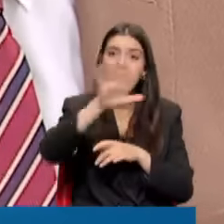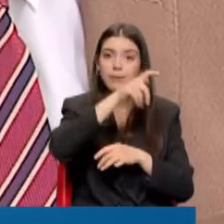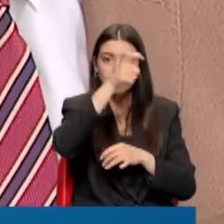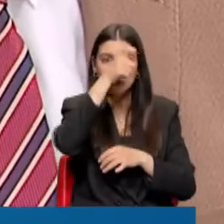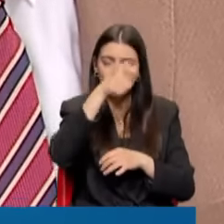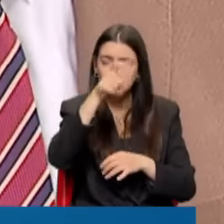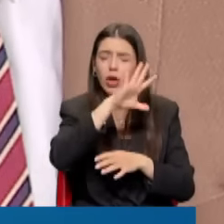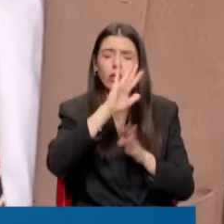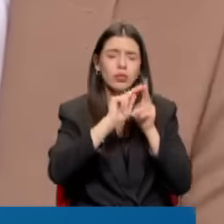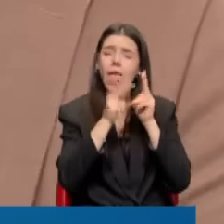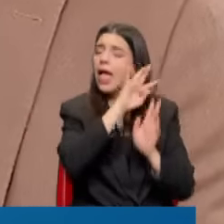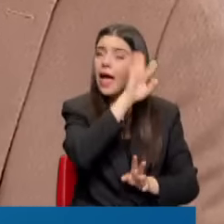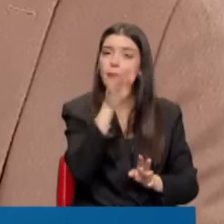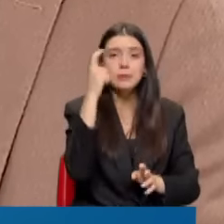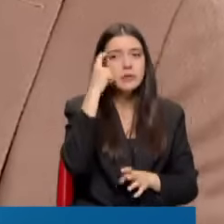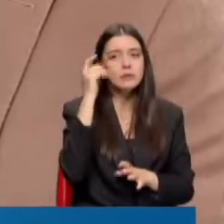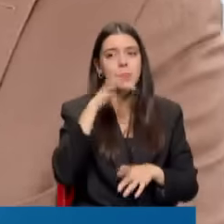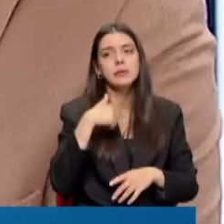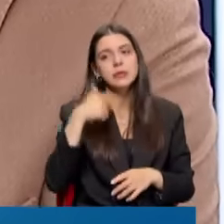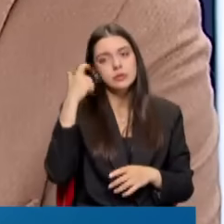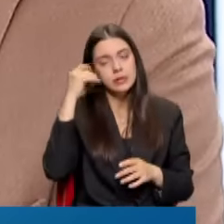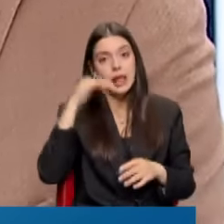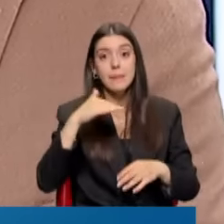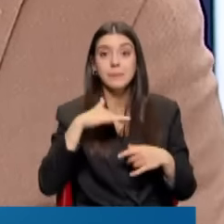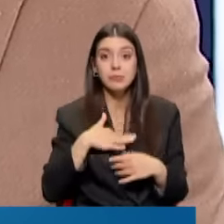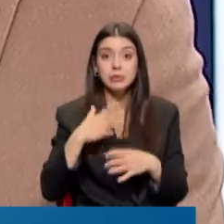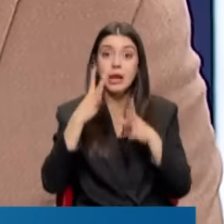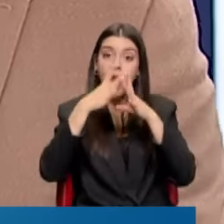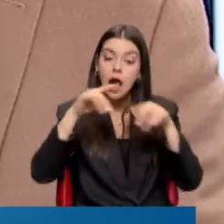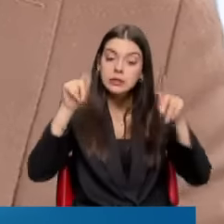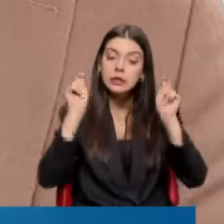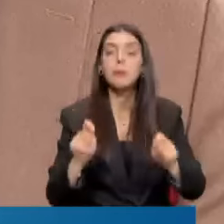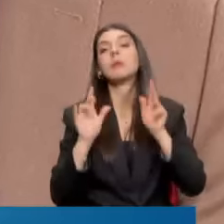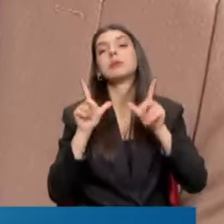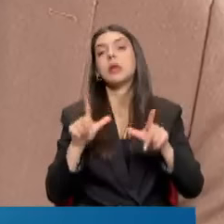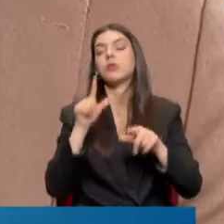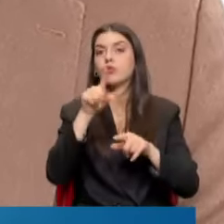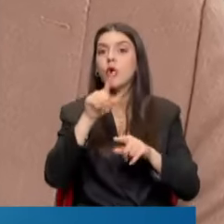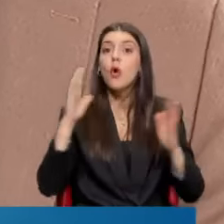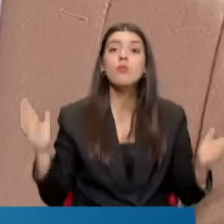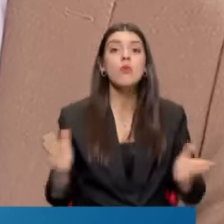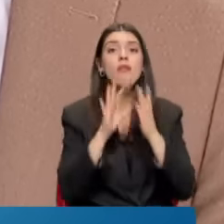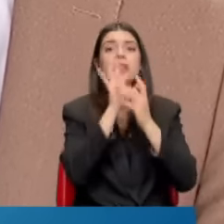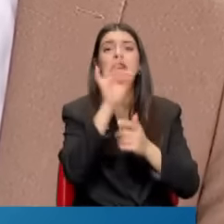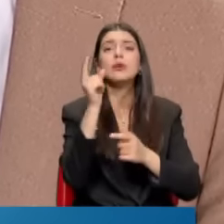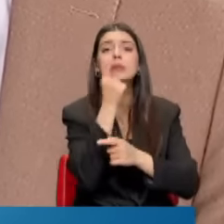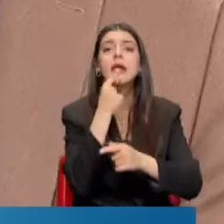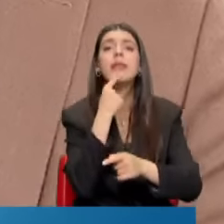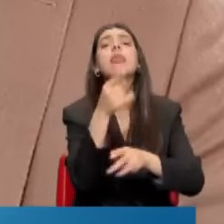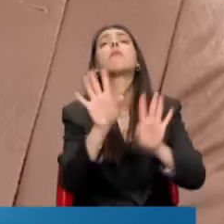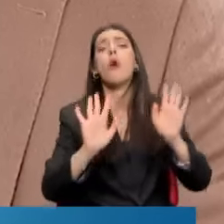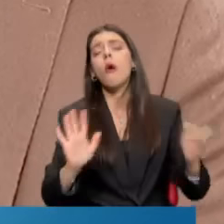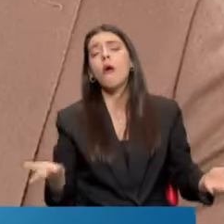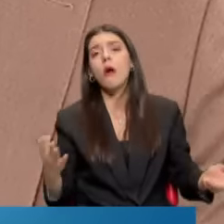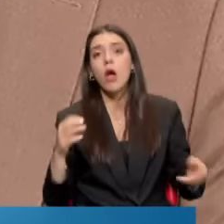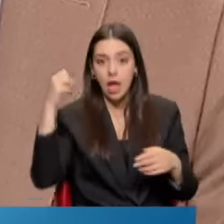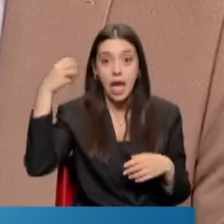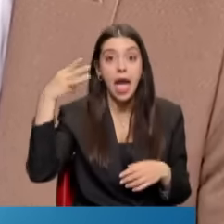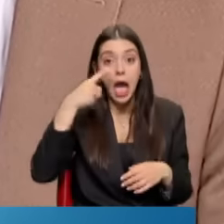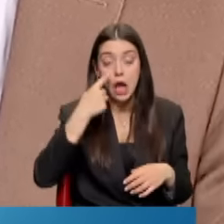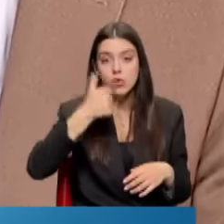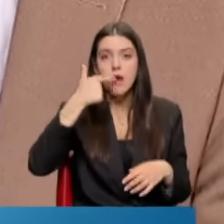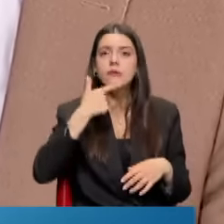başına gelir ve bizim de başımıza geliyor Bizim hazırlık yapmamız lazım O noktada muhalefetin hiçbir şey söylediği yok bu konuda Erdoğan da